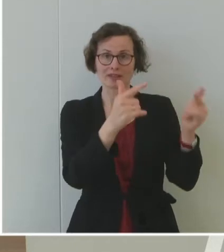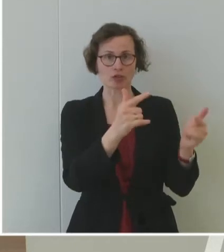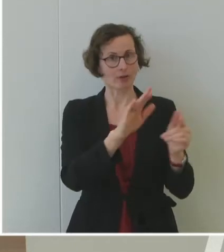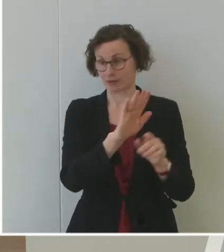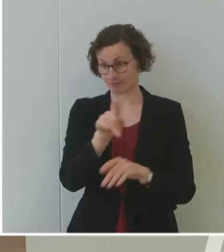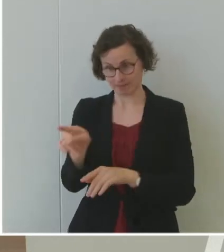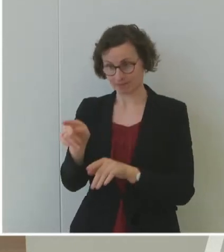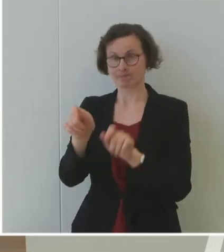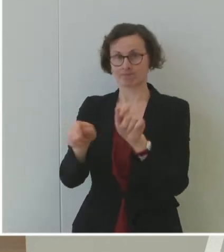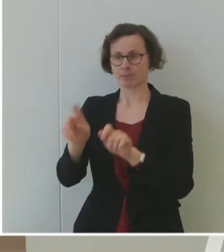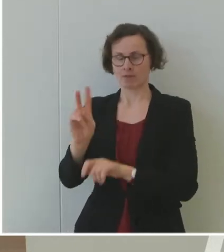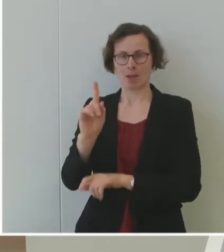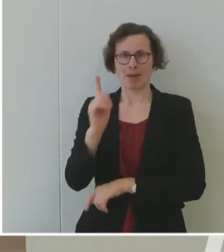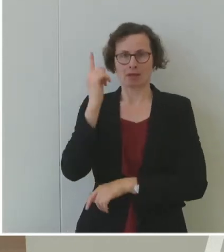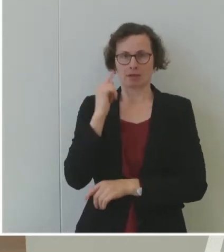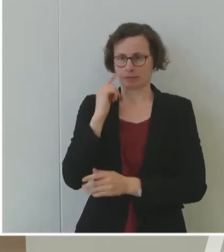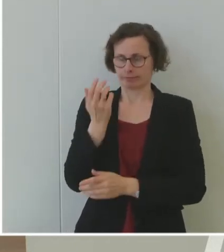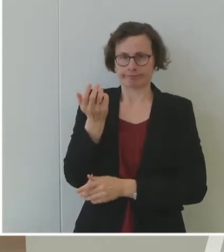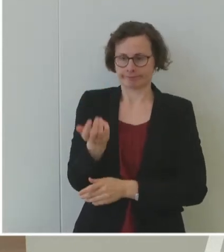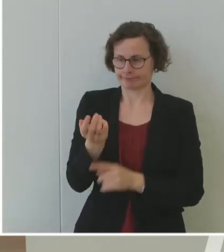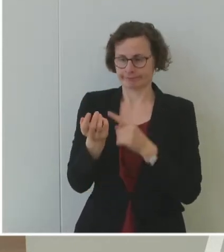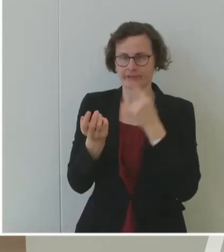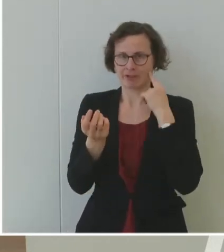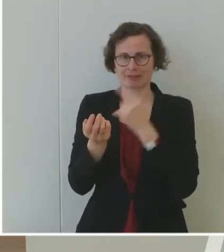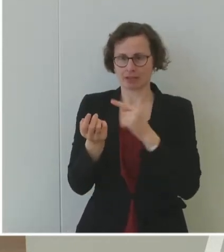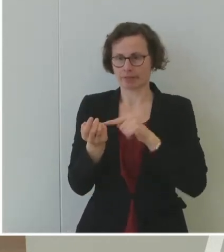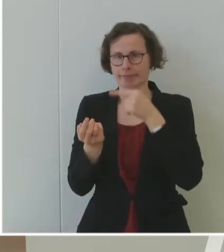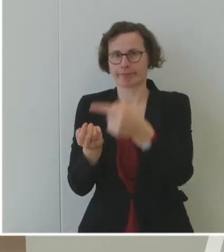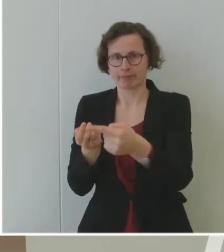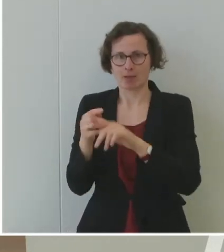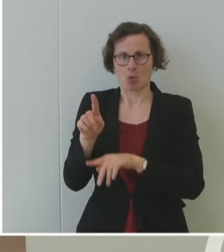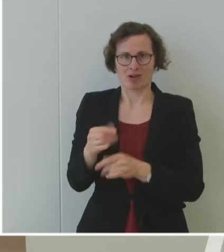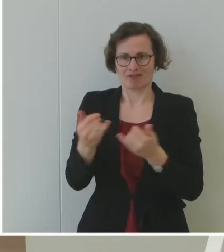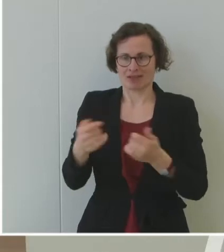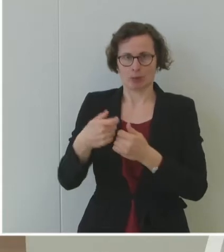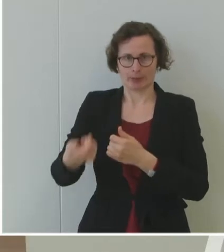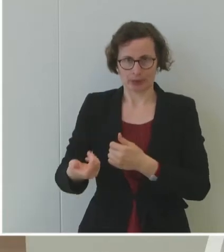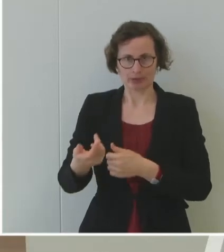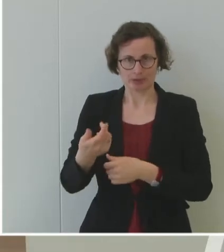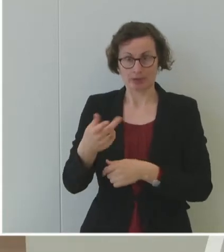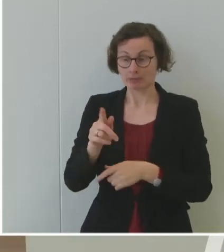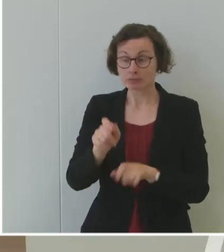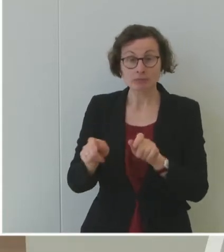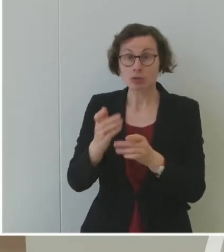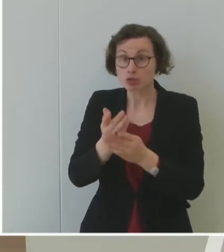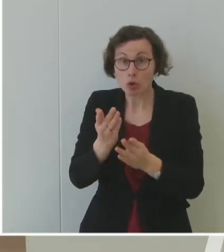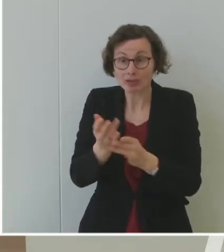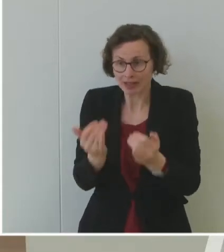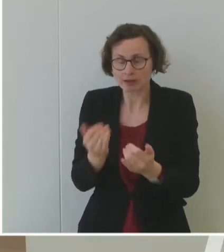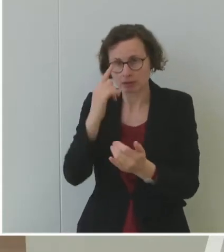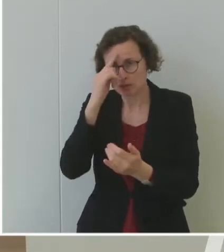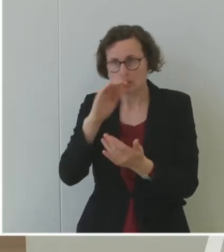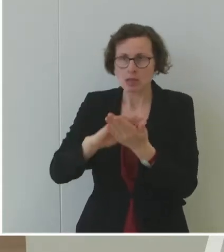die am Anfang des Monats noch nicht einmal wissen, wie sie am Ende über die Runden kommen sollen. Die sonst auch schon schlaflose Nächte haben wegen